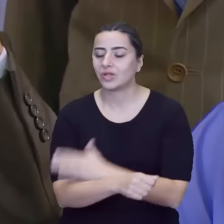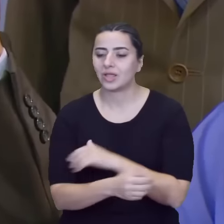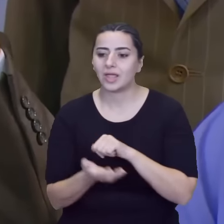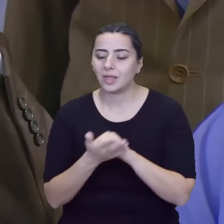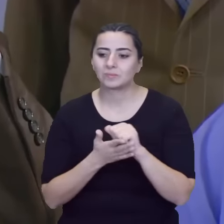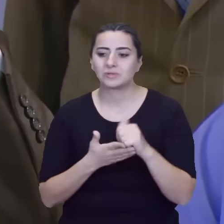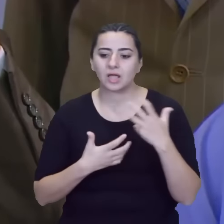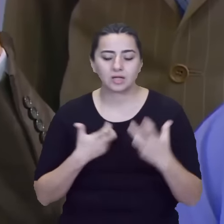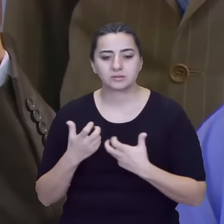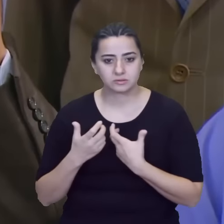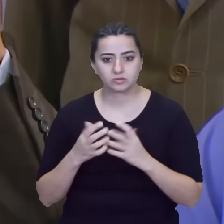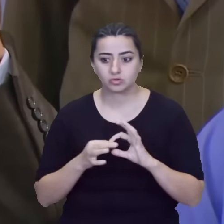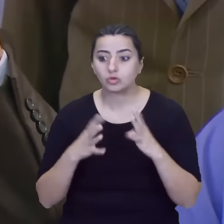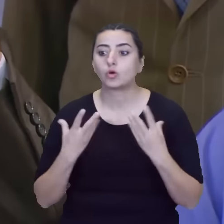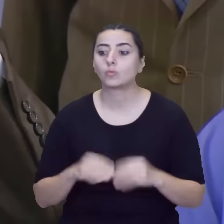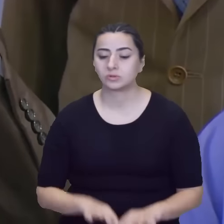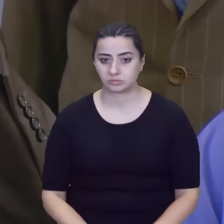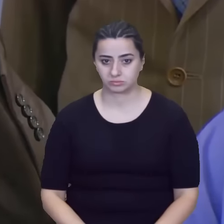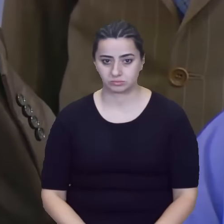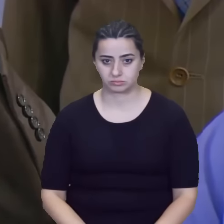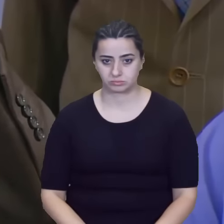vatandaşlarımızın mağduriyetini.